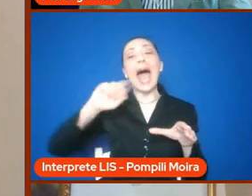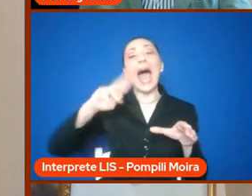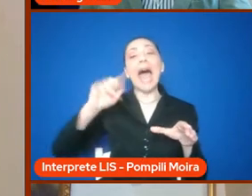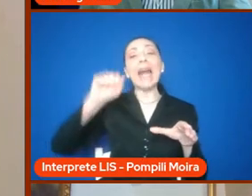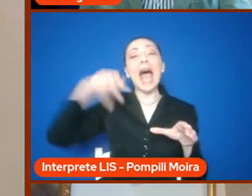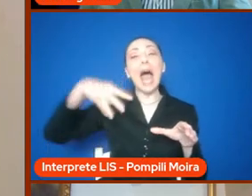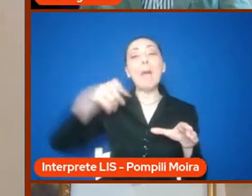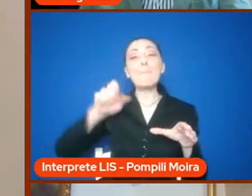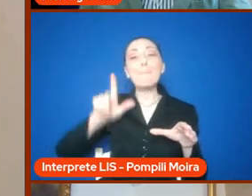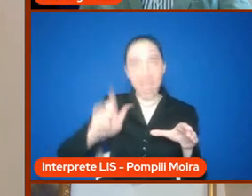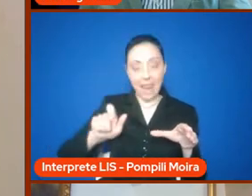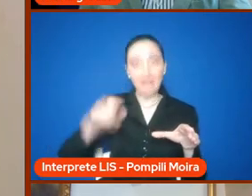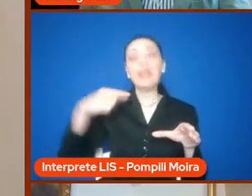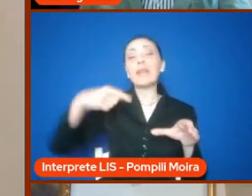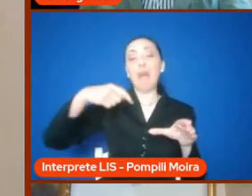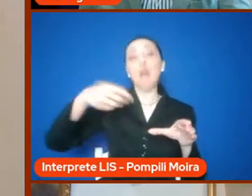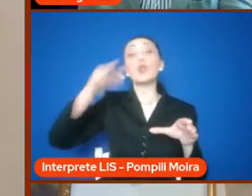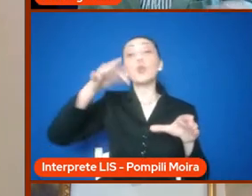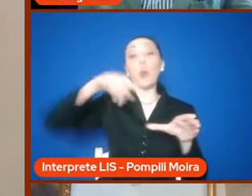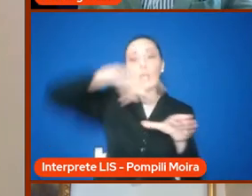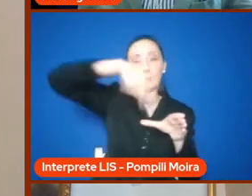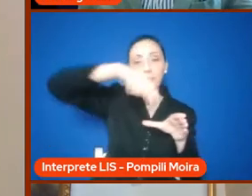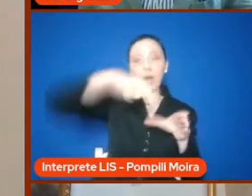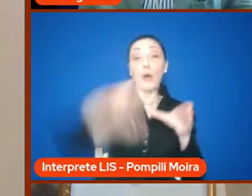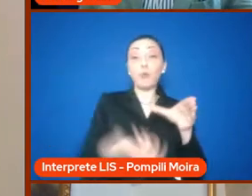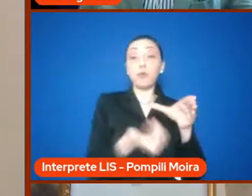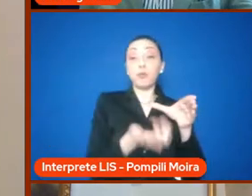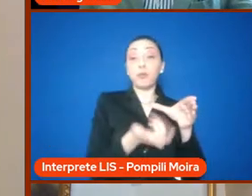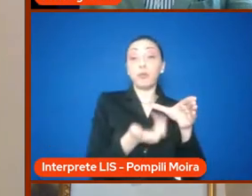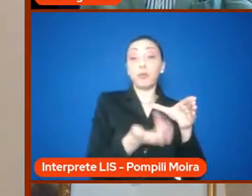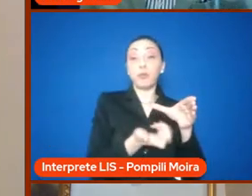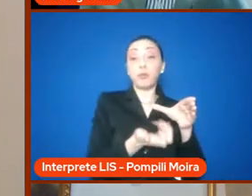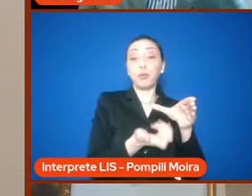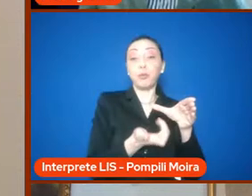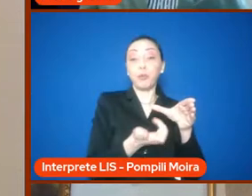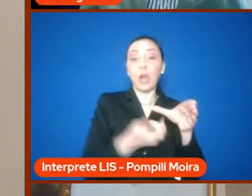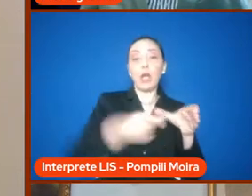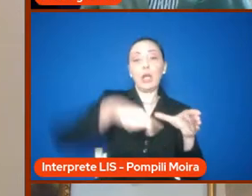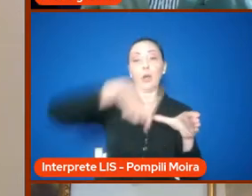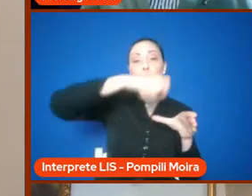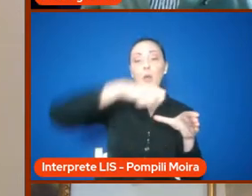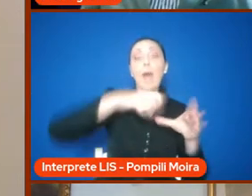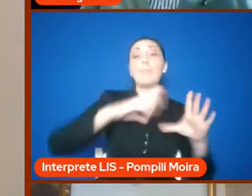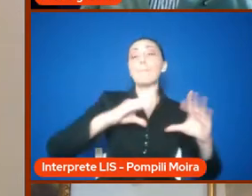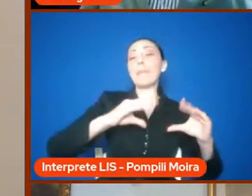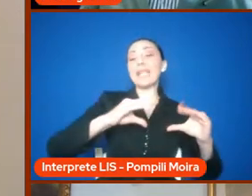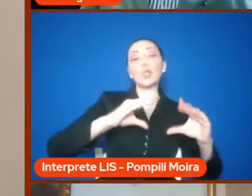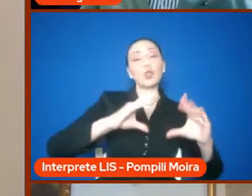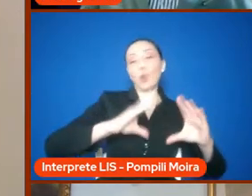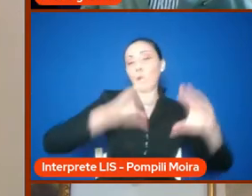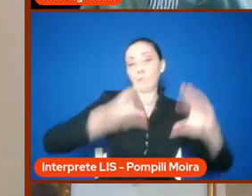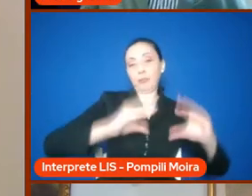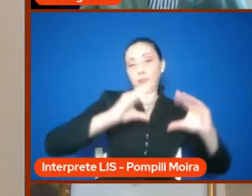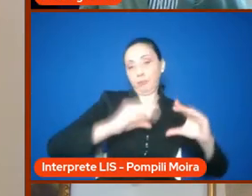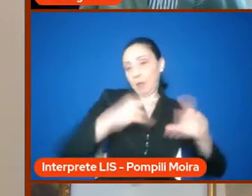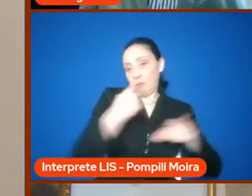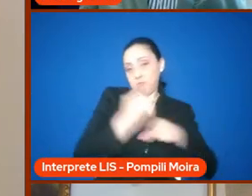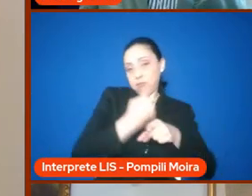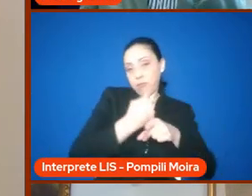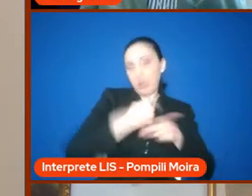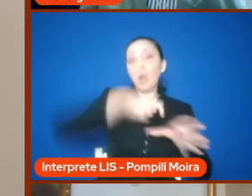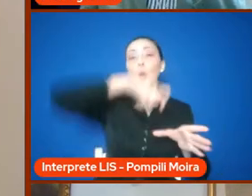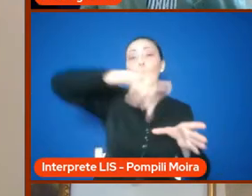fuoco, dove cambierete la temperatura, la pressione no, perché siete a pressione del livello del mare all'atmosfera, e farete